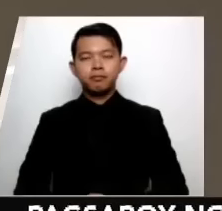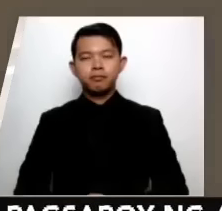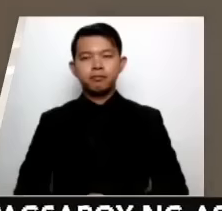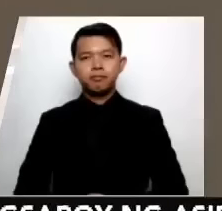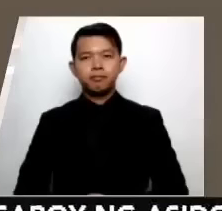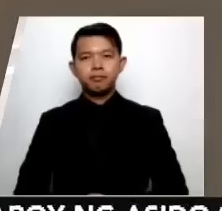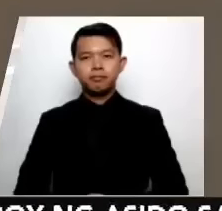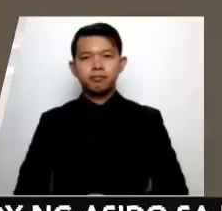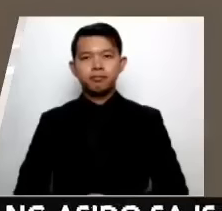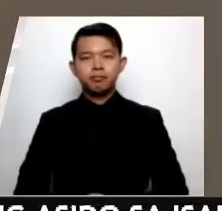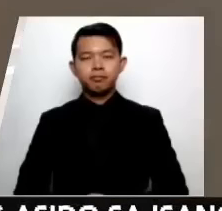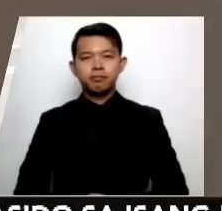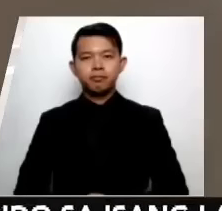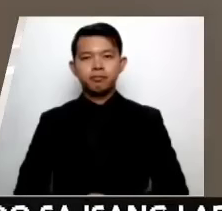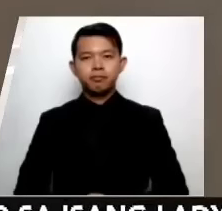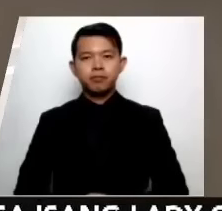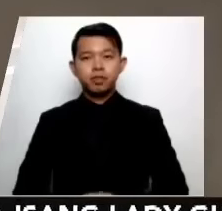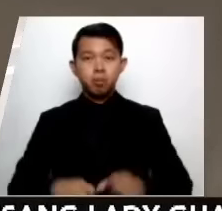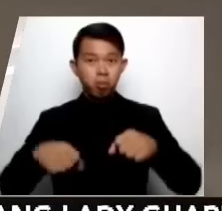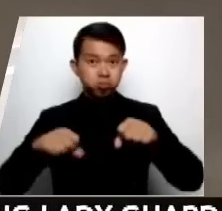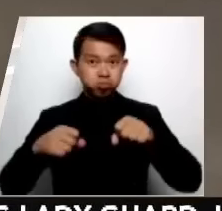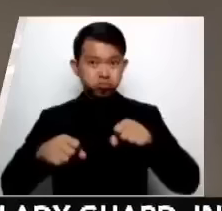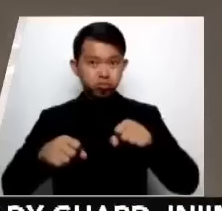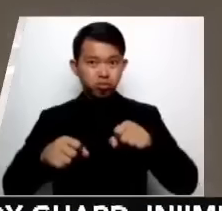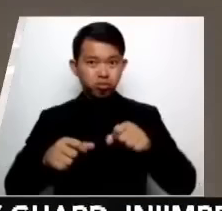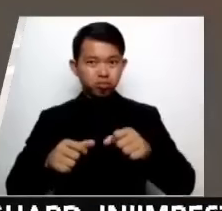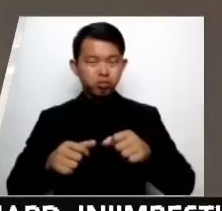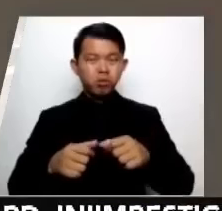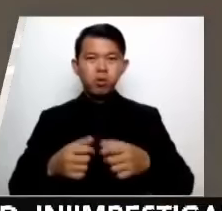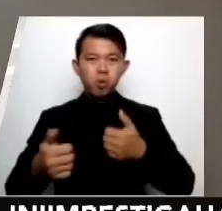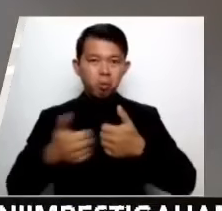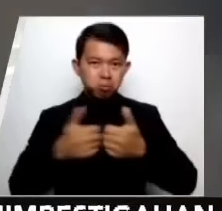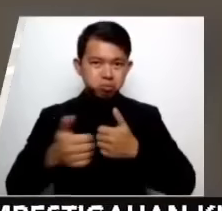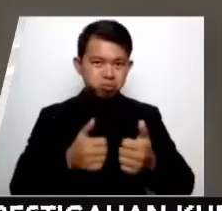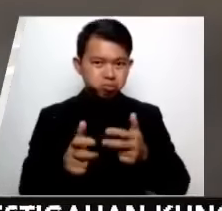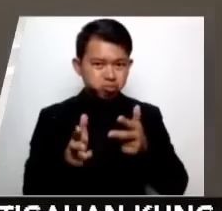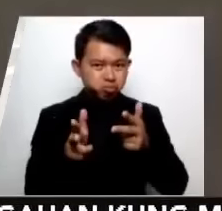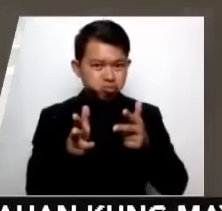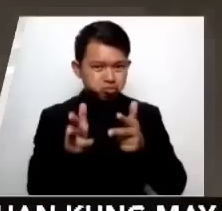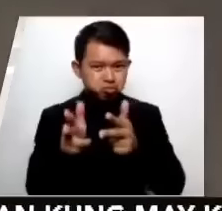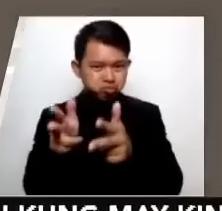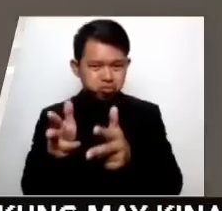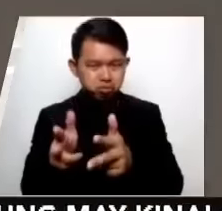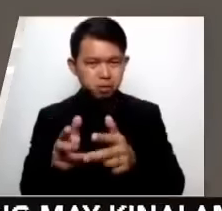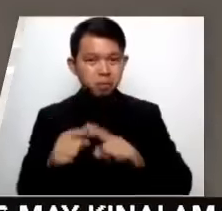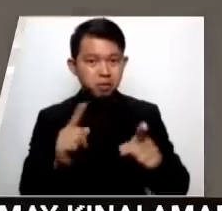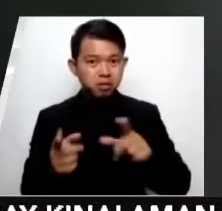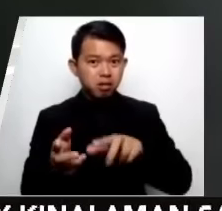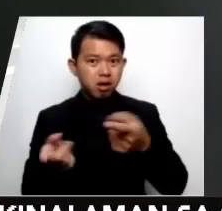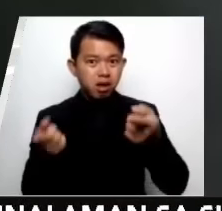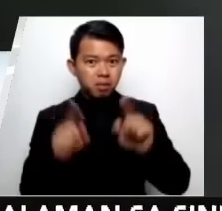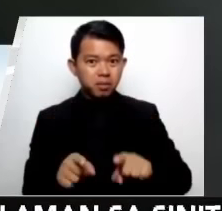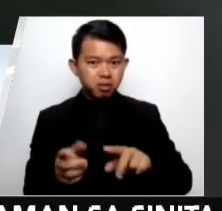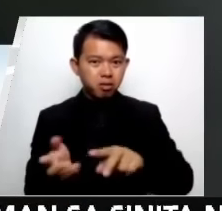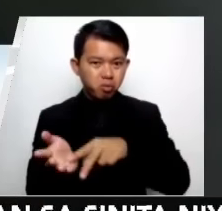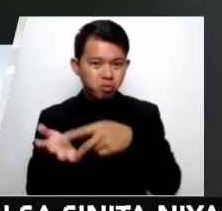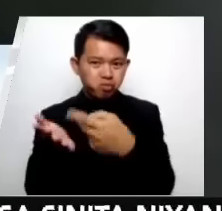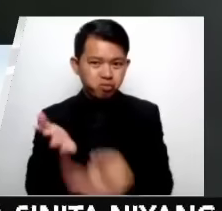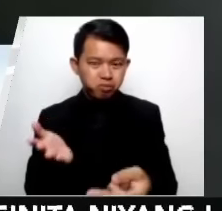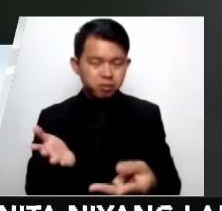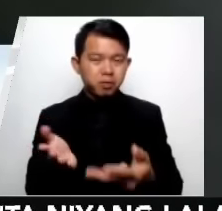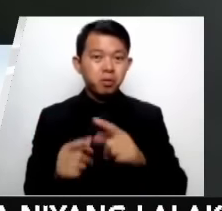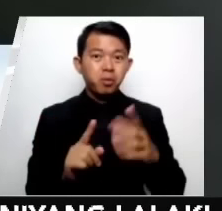Humaharurot ang mga motorsiklong yan sa Cotabato City. Maya-maya pa, dumauslos ang isa na nakahagip na pala ng isang bata.